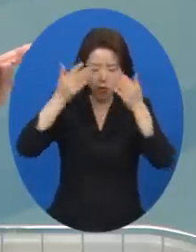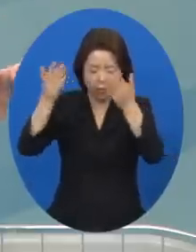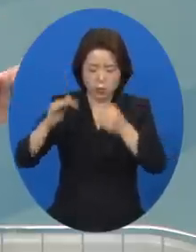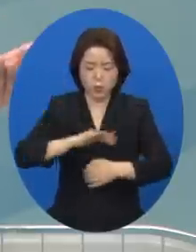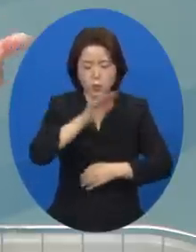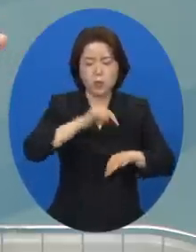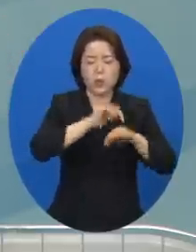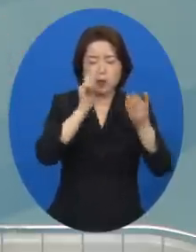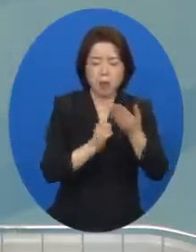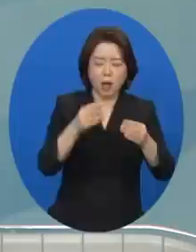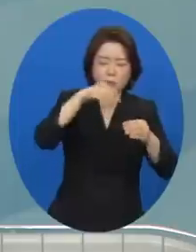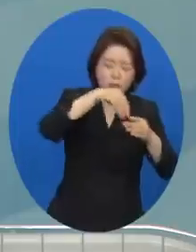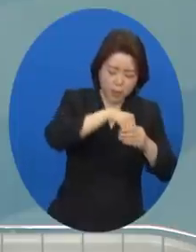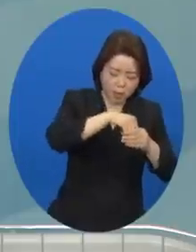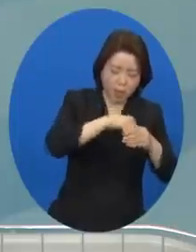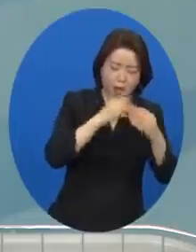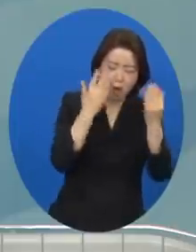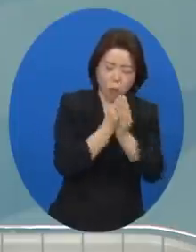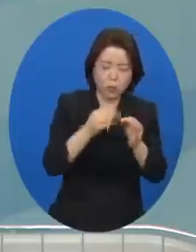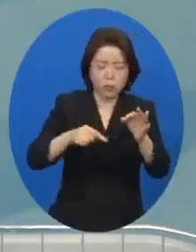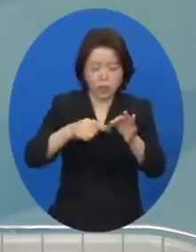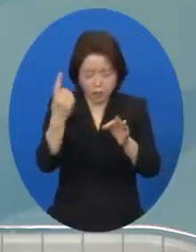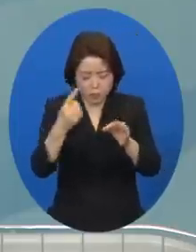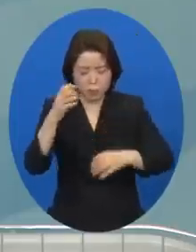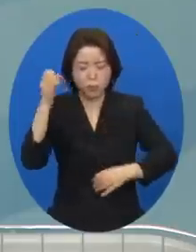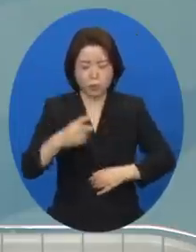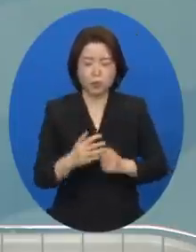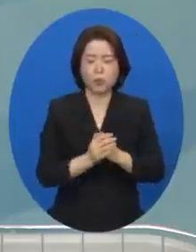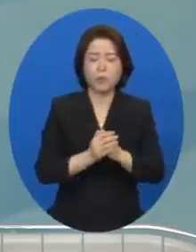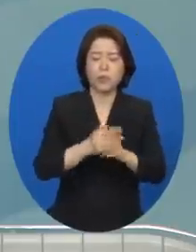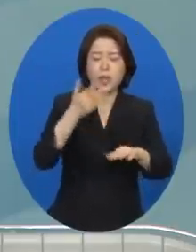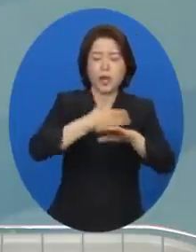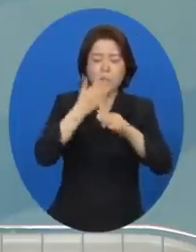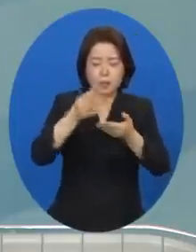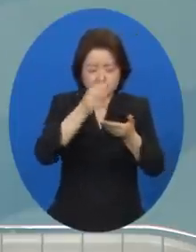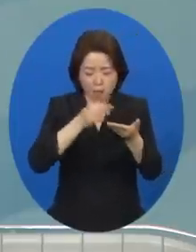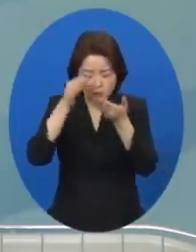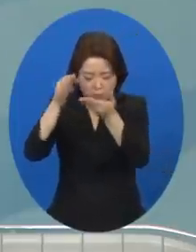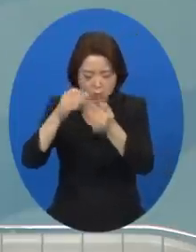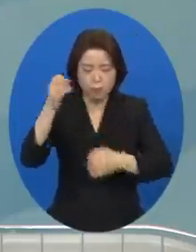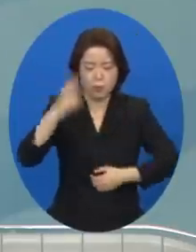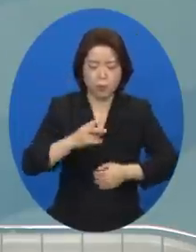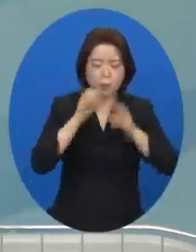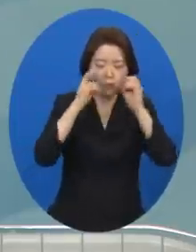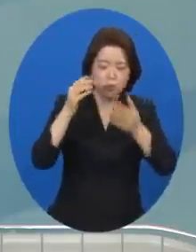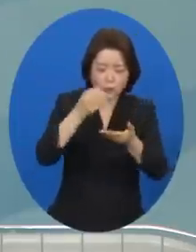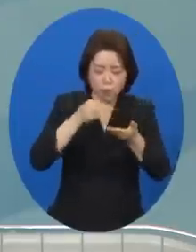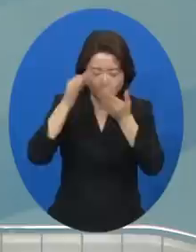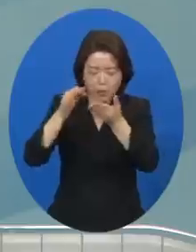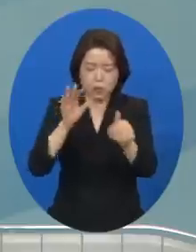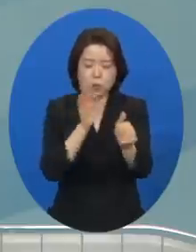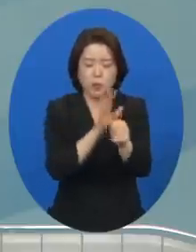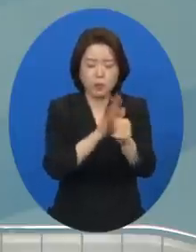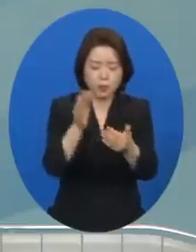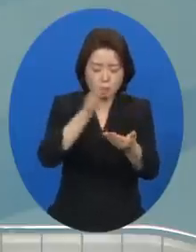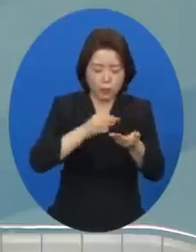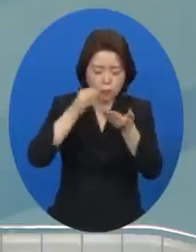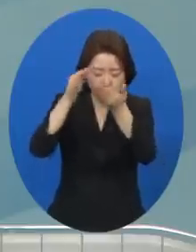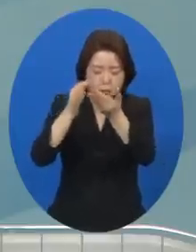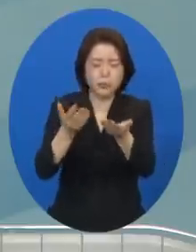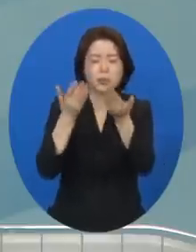우리의 마음을 담아 온 전 r11 저와 그리고 감사함 공과 성경 군과 구제 헌금을 구별 해